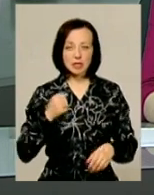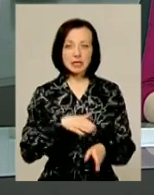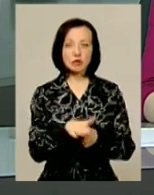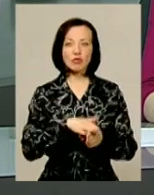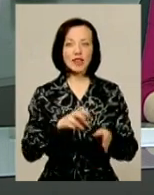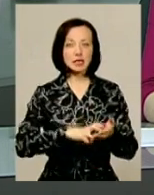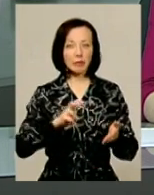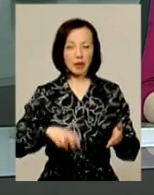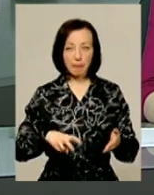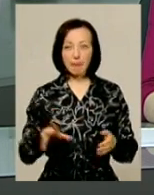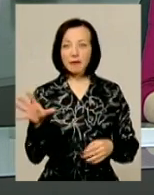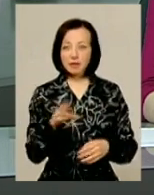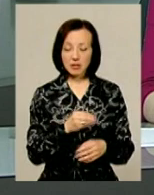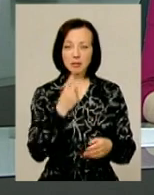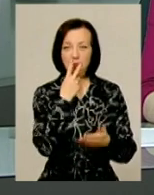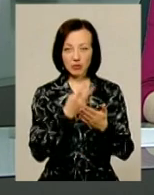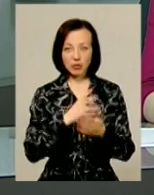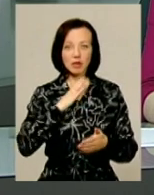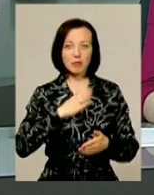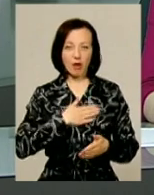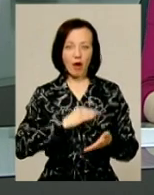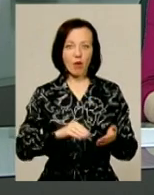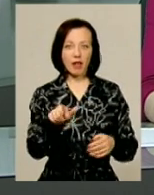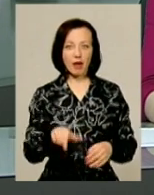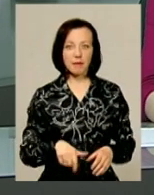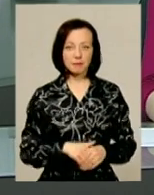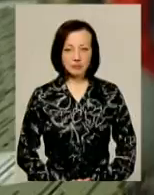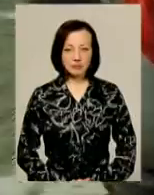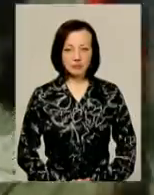здійснювали стрибки. Усе на власні очі бачила моя колега.